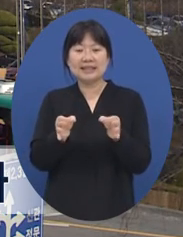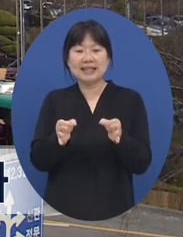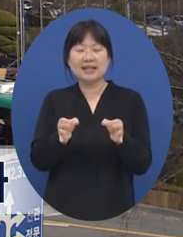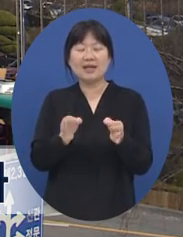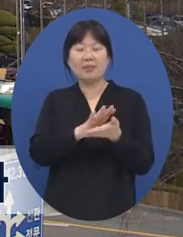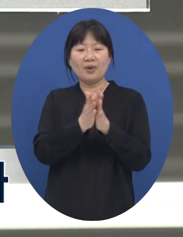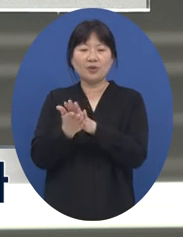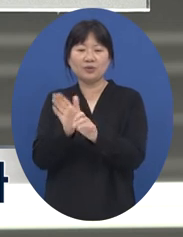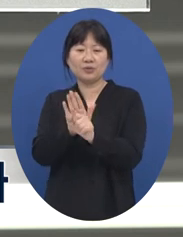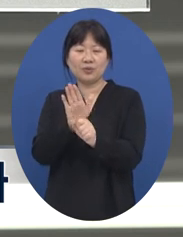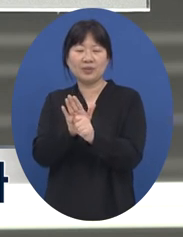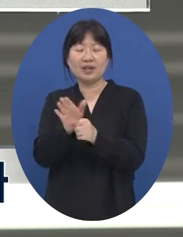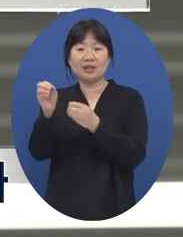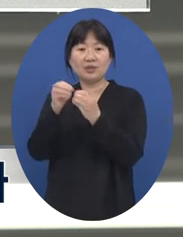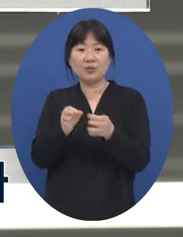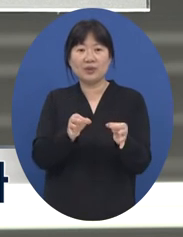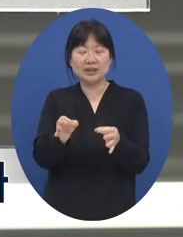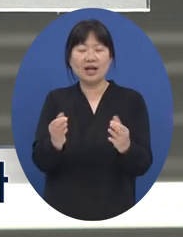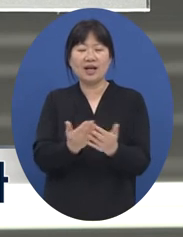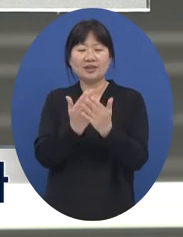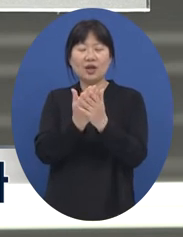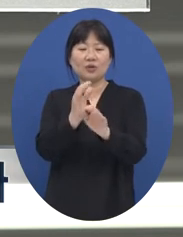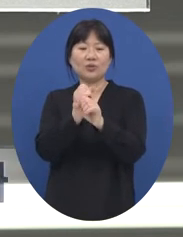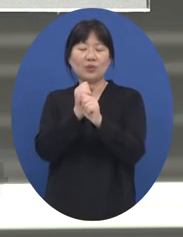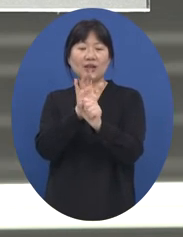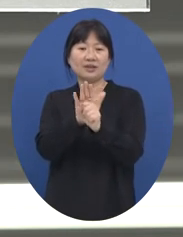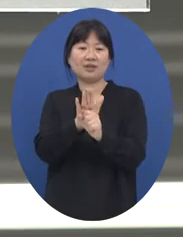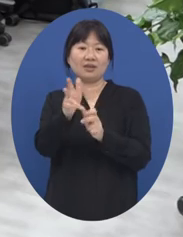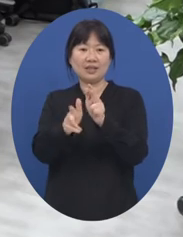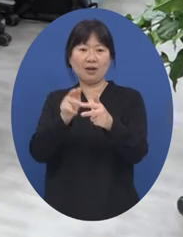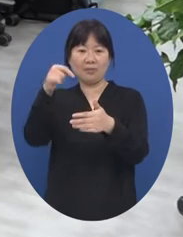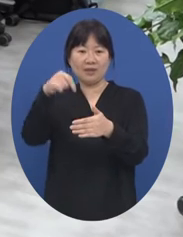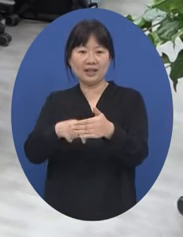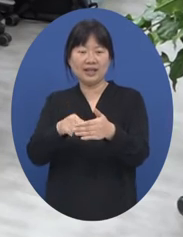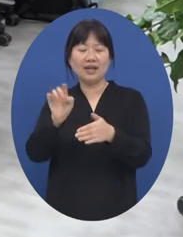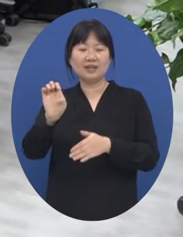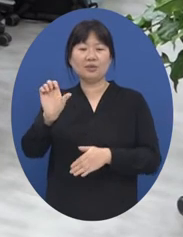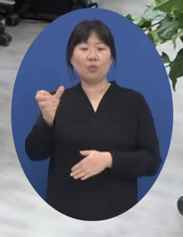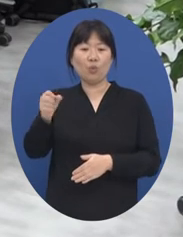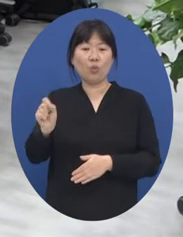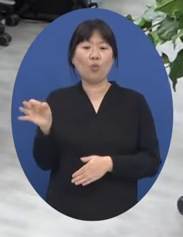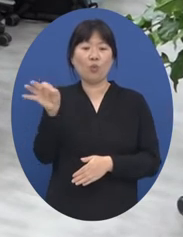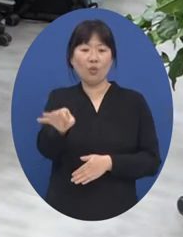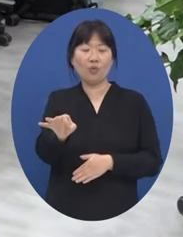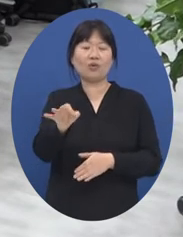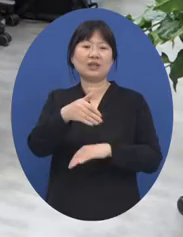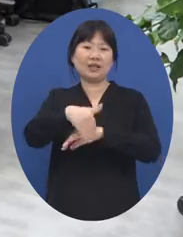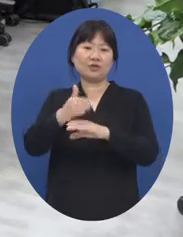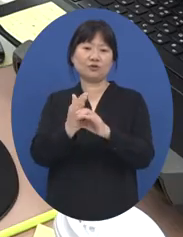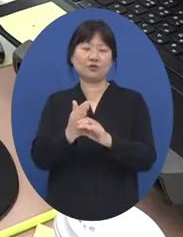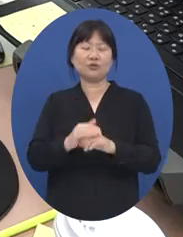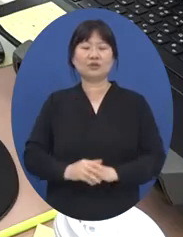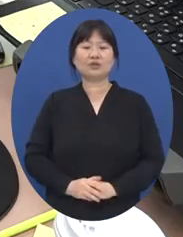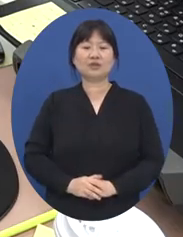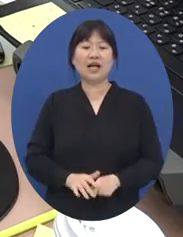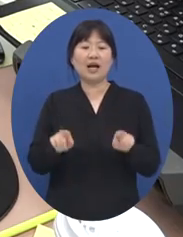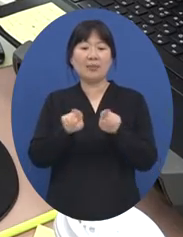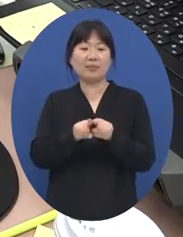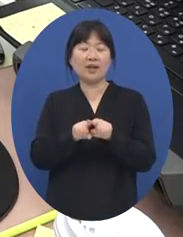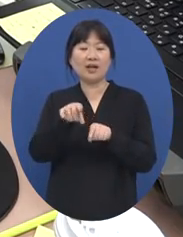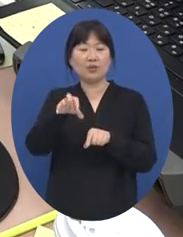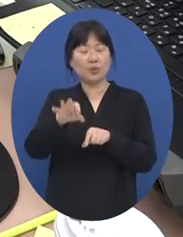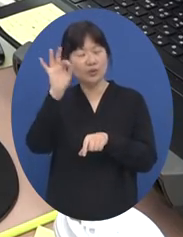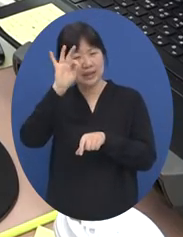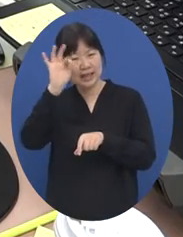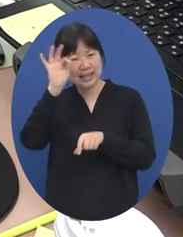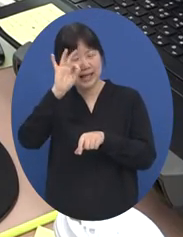이러한 시장의 무한 변신을 돕는 전통시장 활성화 종합 지원 사업에 45억 원을 드립니다. 이달까지